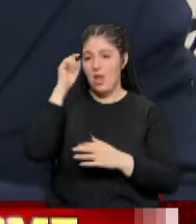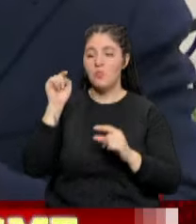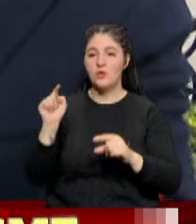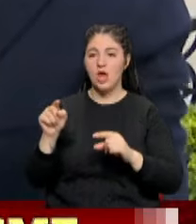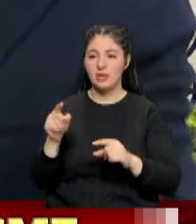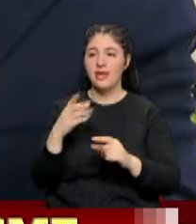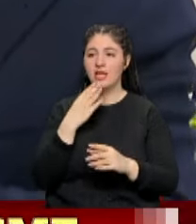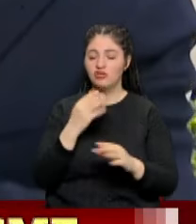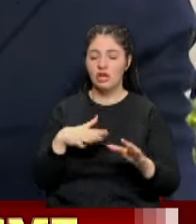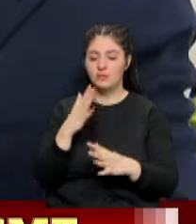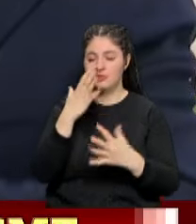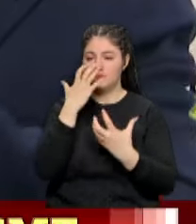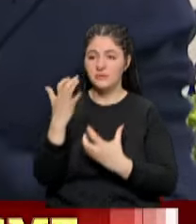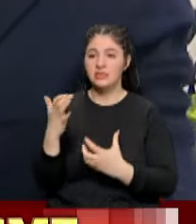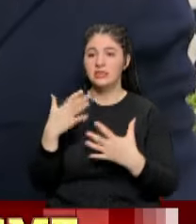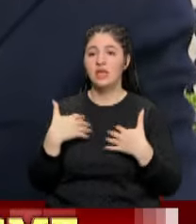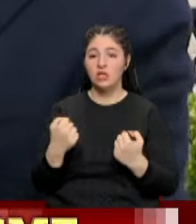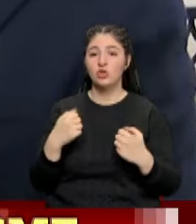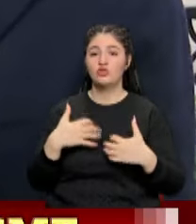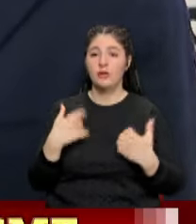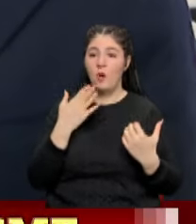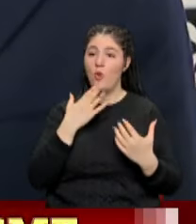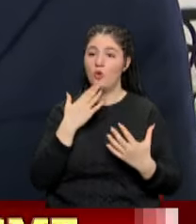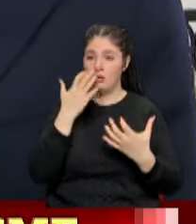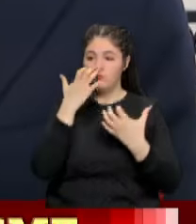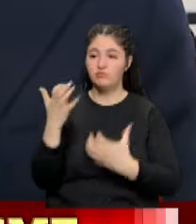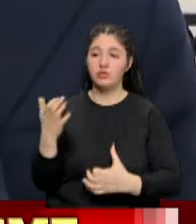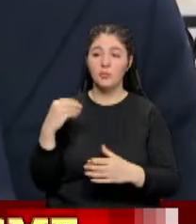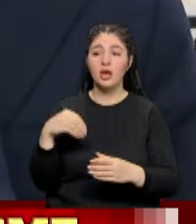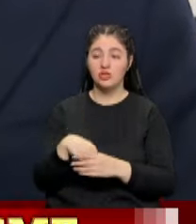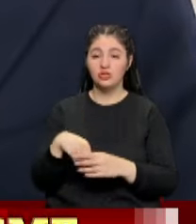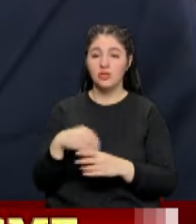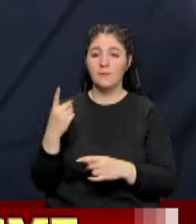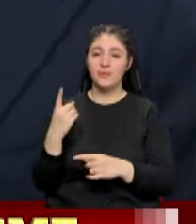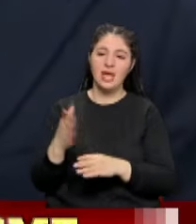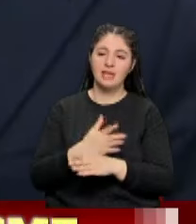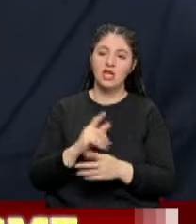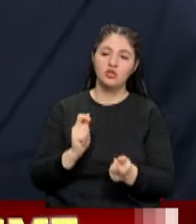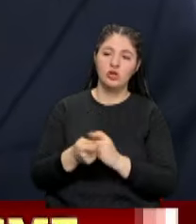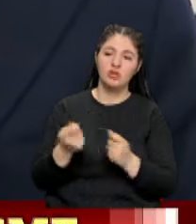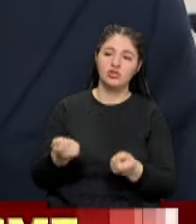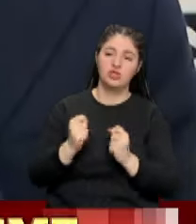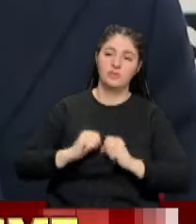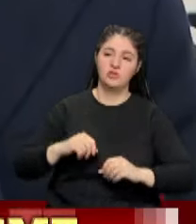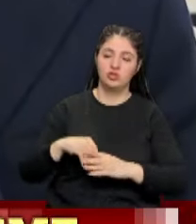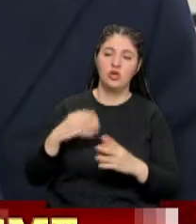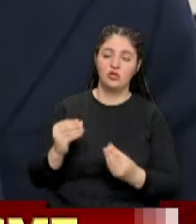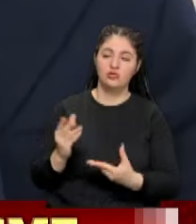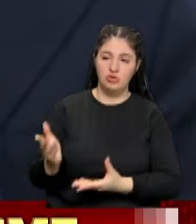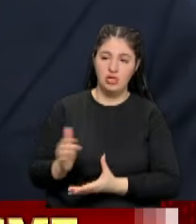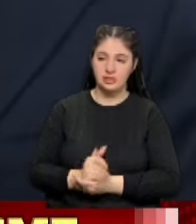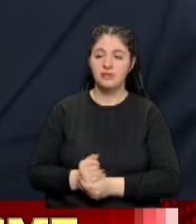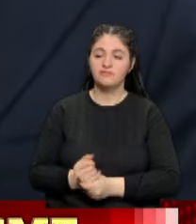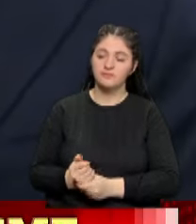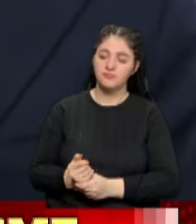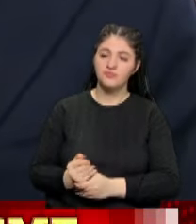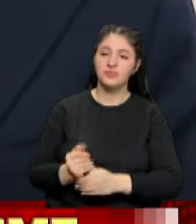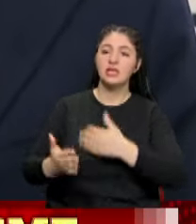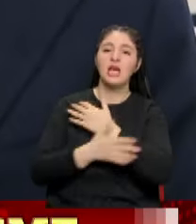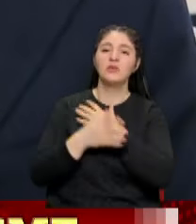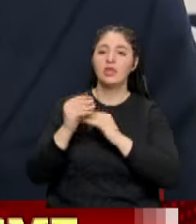burada gençlerimize sağlıklı, güvenli bir okula kavuşmalar için bir esere dönüştürme çabası içinde olacağız. Vesile